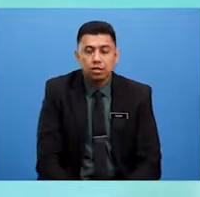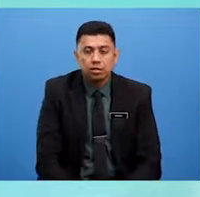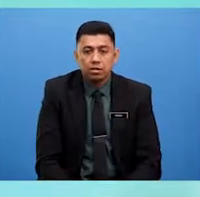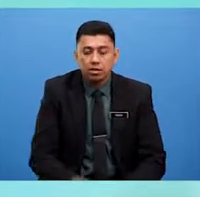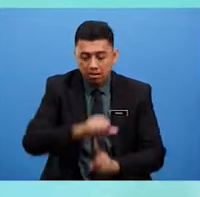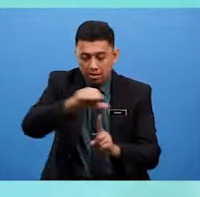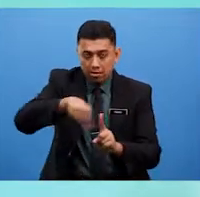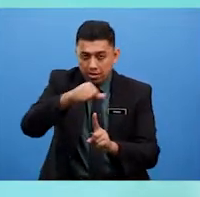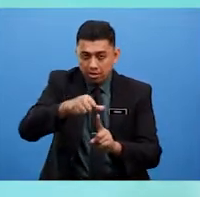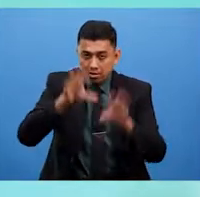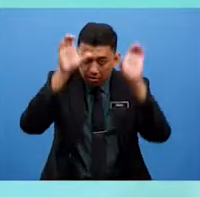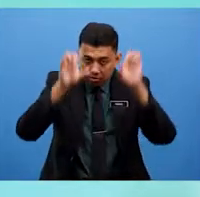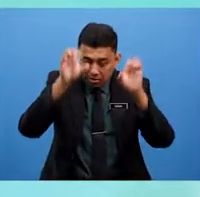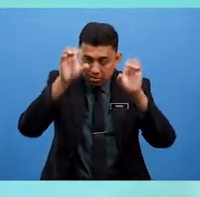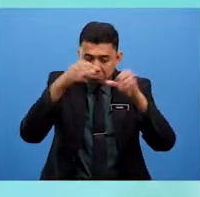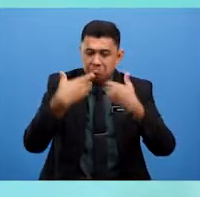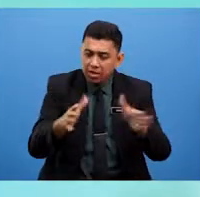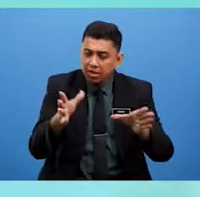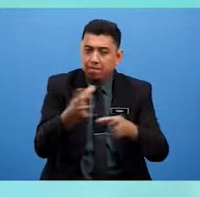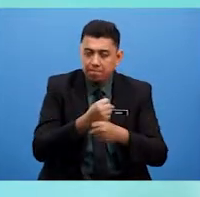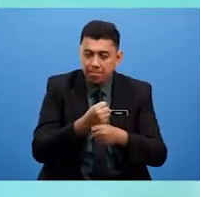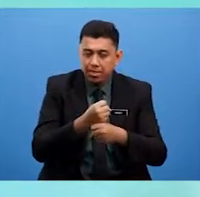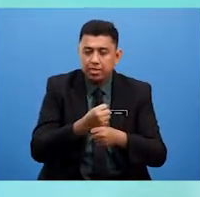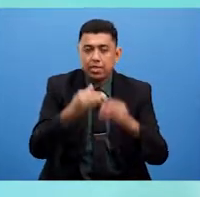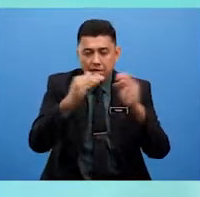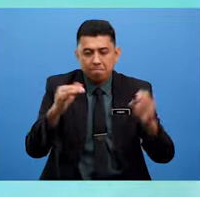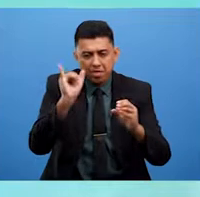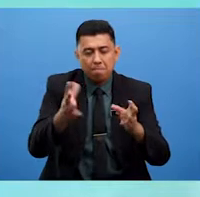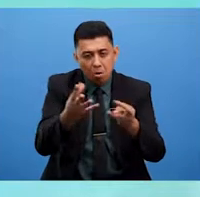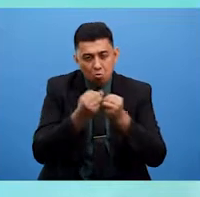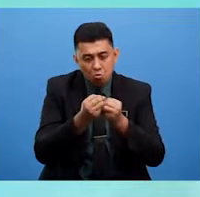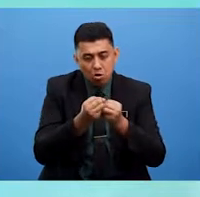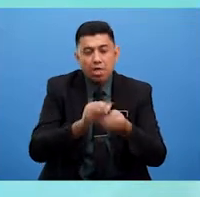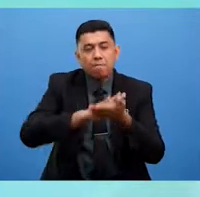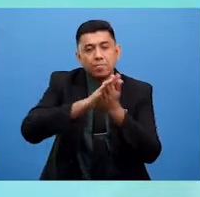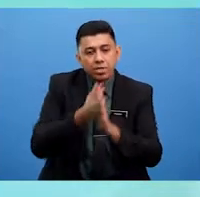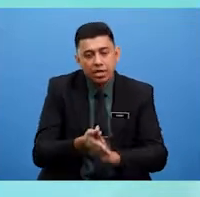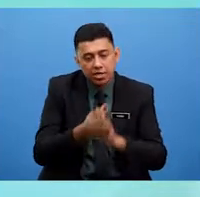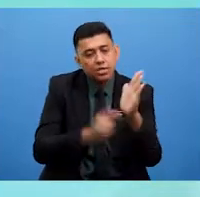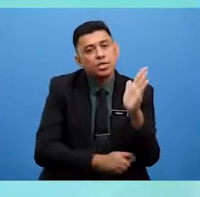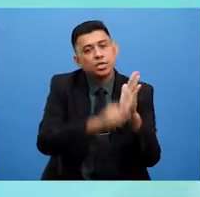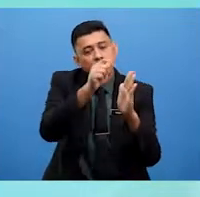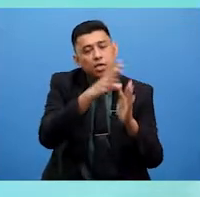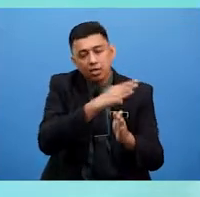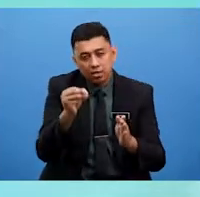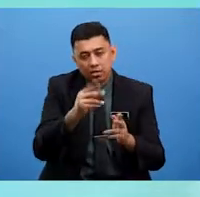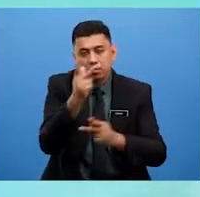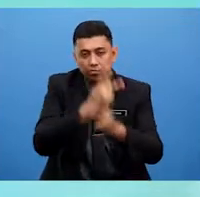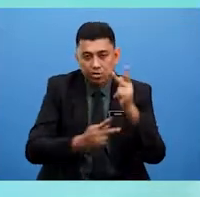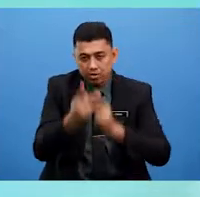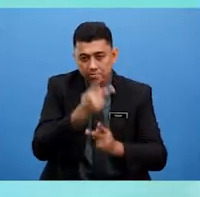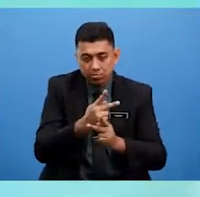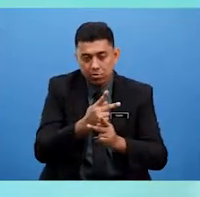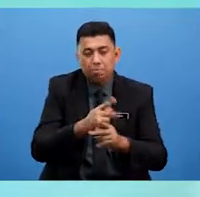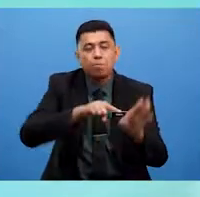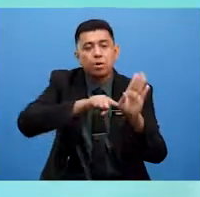telah mencapai tahap yang dikehendaki, dosis latihan akan berubah menjadi lebih tinggi dan kitaran latihan kedua